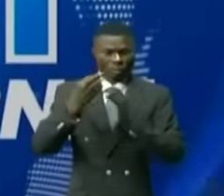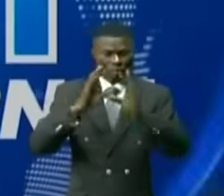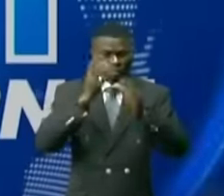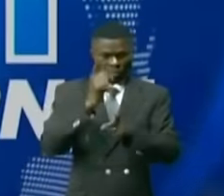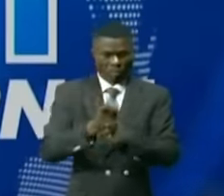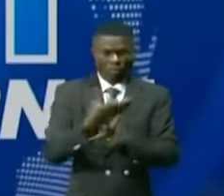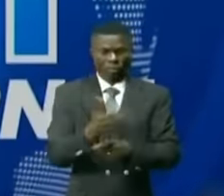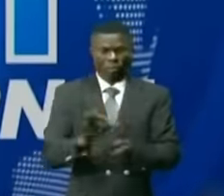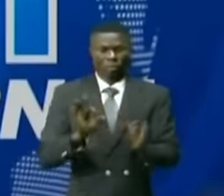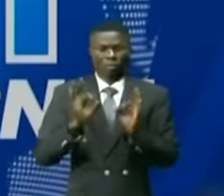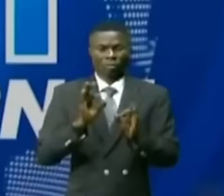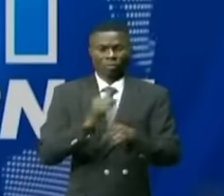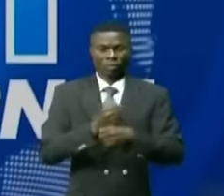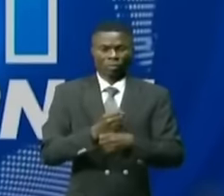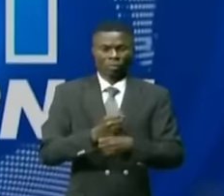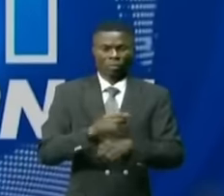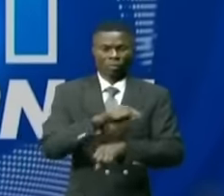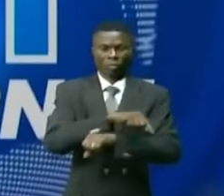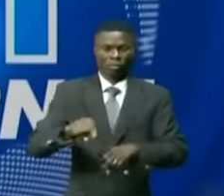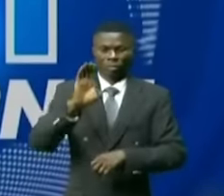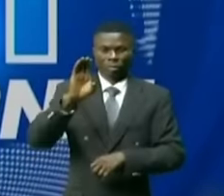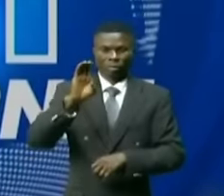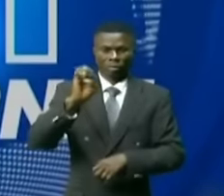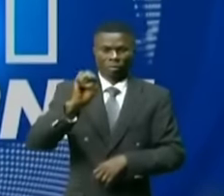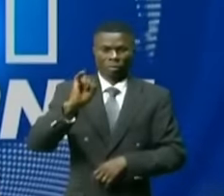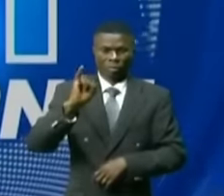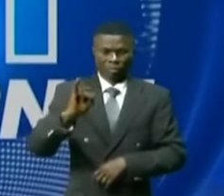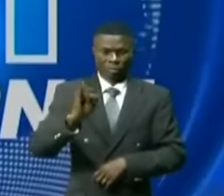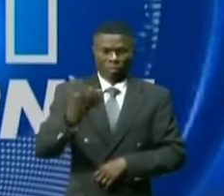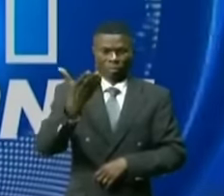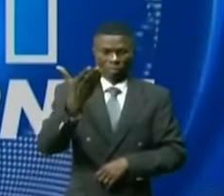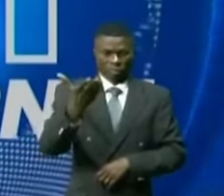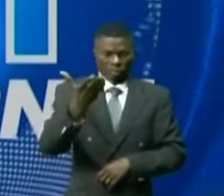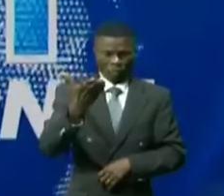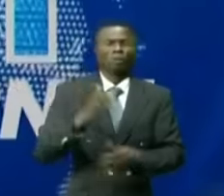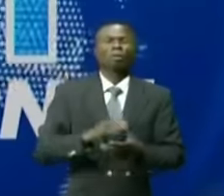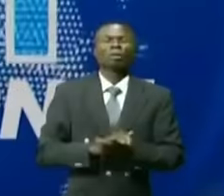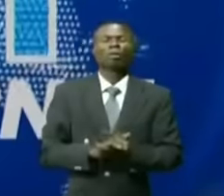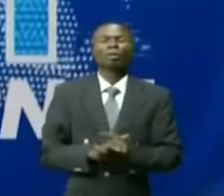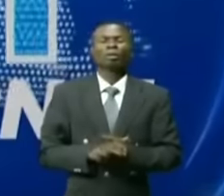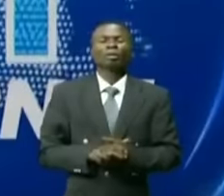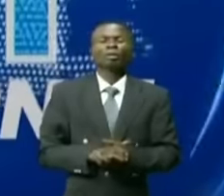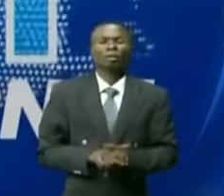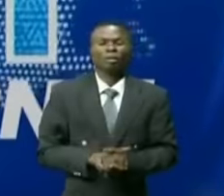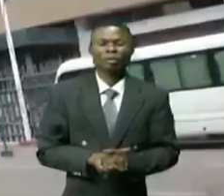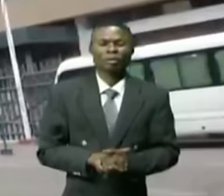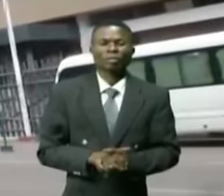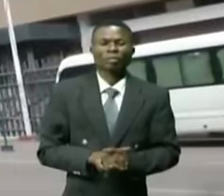les innovations prévues par la centrale électorale. Reportage de Samba et je reste au Fundi.